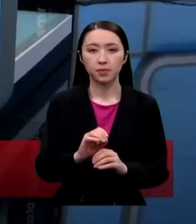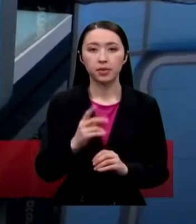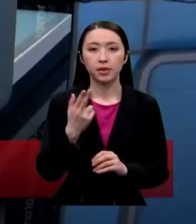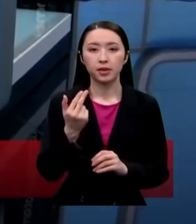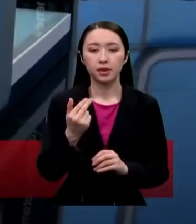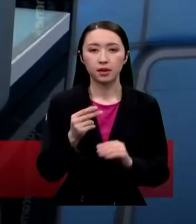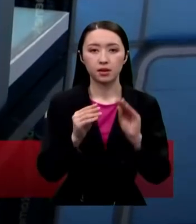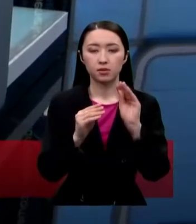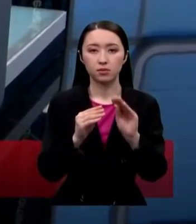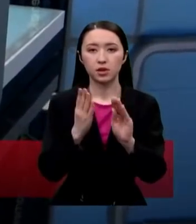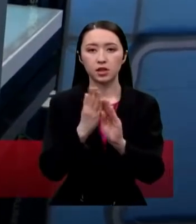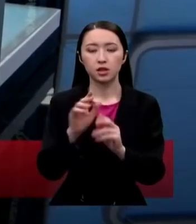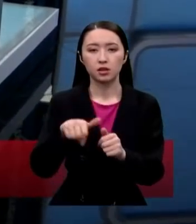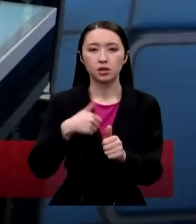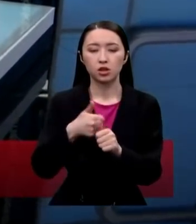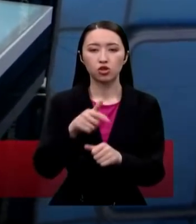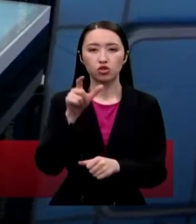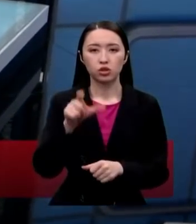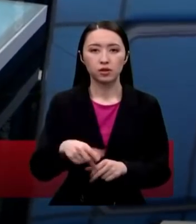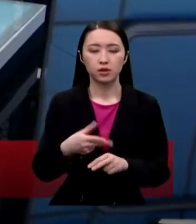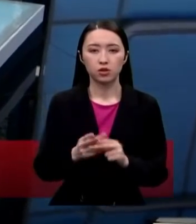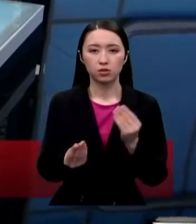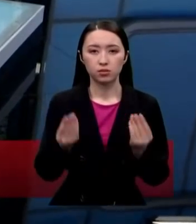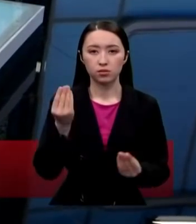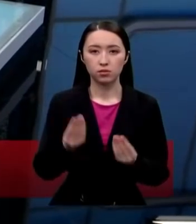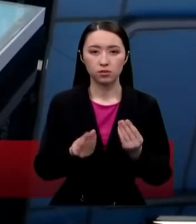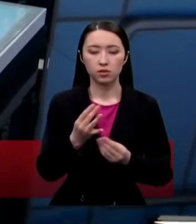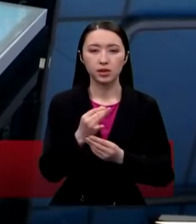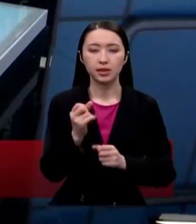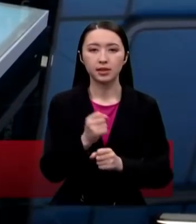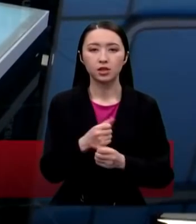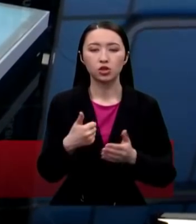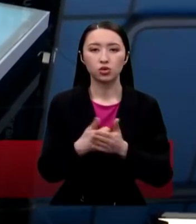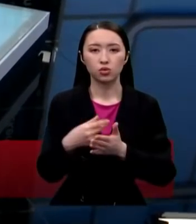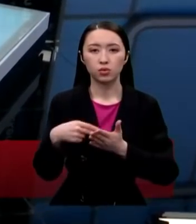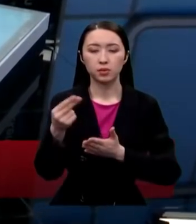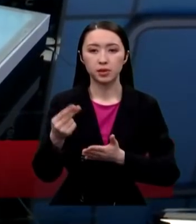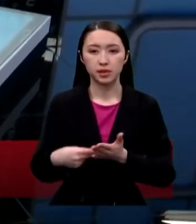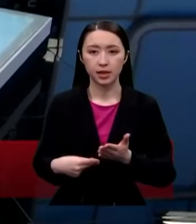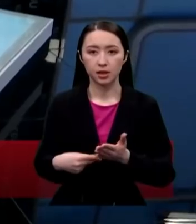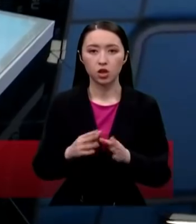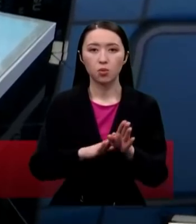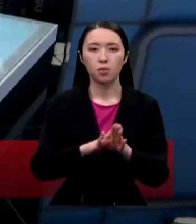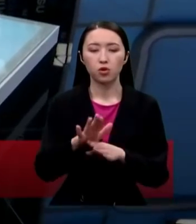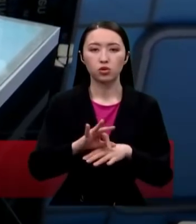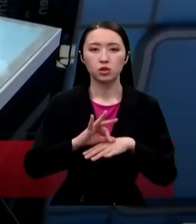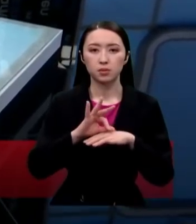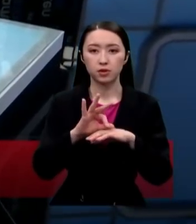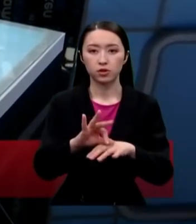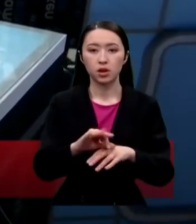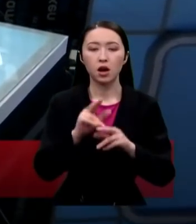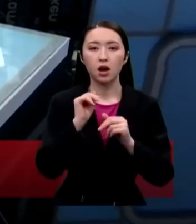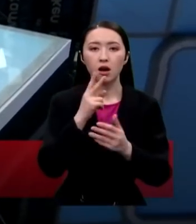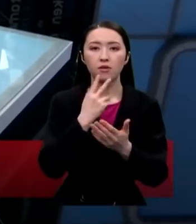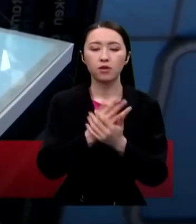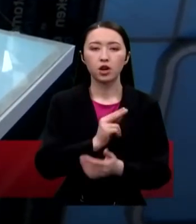нормативным правовым актом закреплен человек, который размещает его на всех ресурсах, который доводит его вплоть до подписания. То есть полностью сопровождает его. Как выглядит в таком